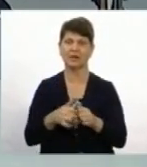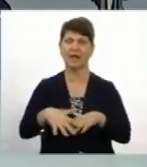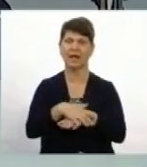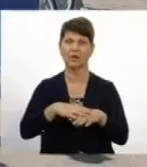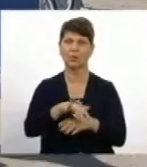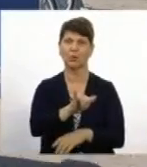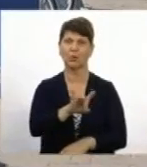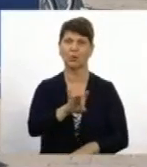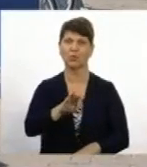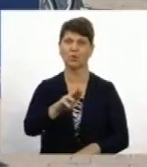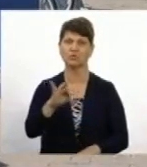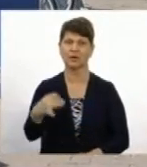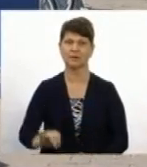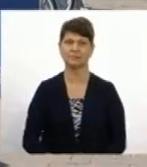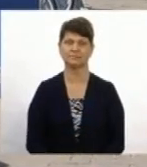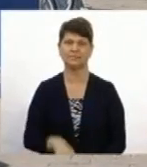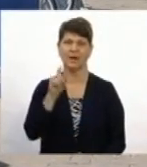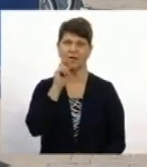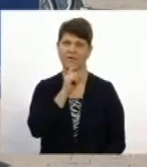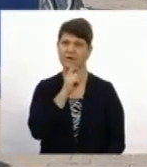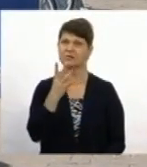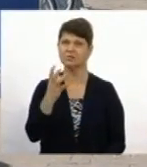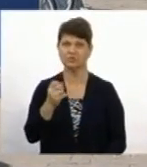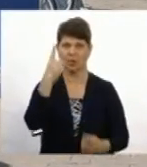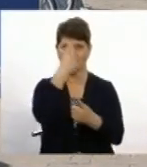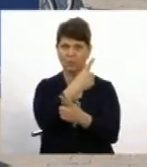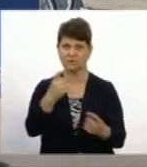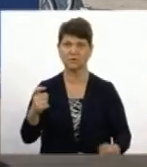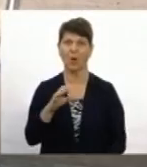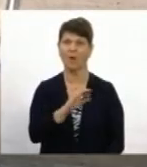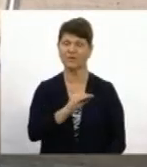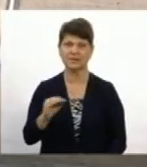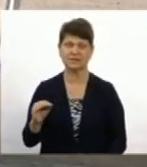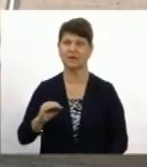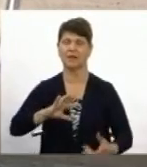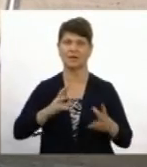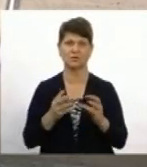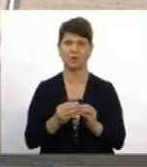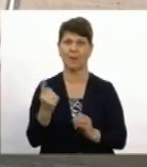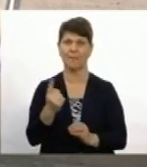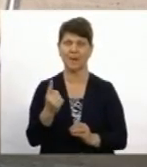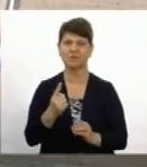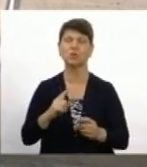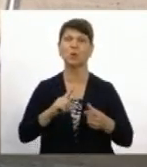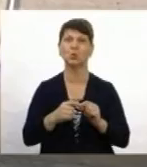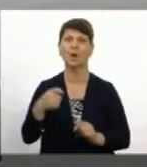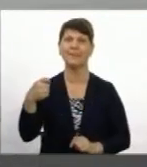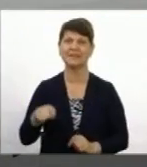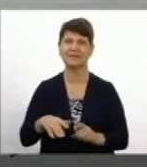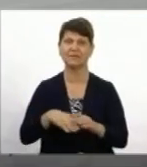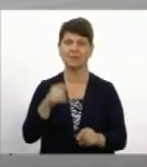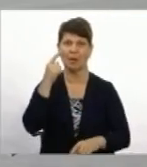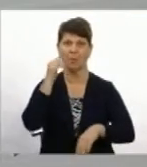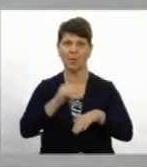«Урожай». У Вінниці ще до оголошення офіційних результатів першого туру президентських виборів була